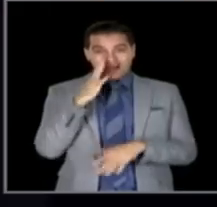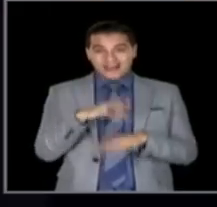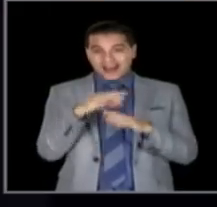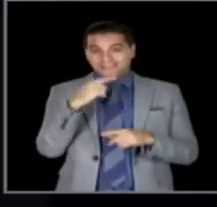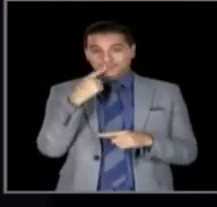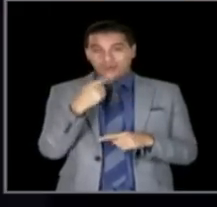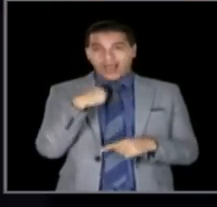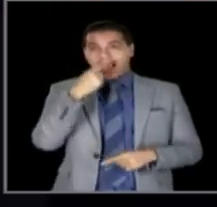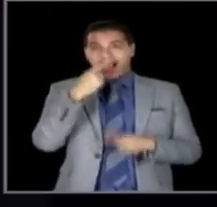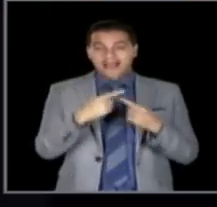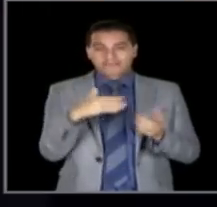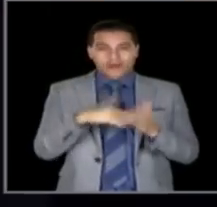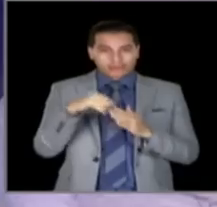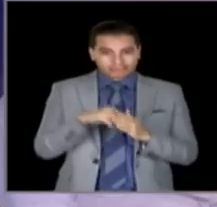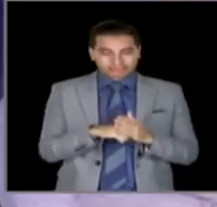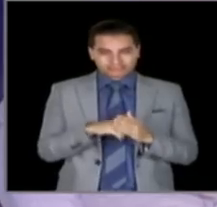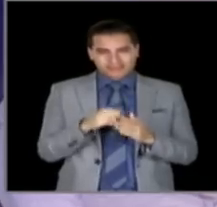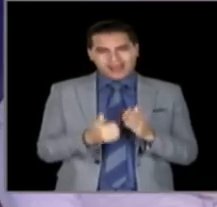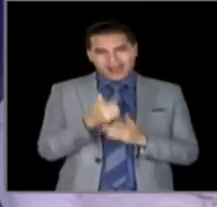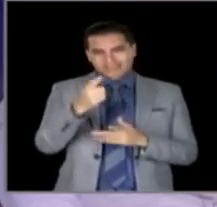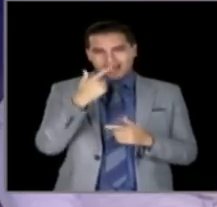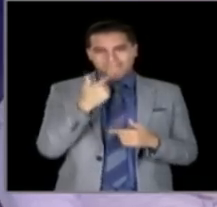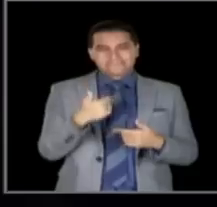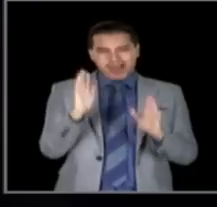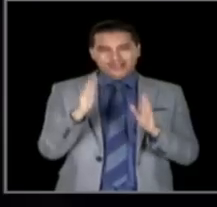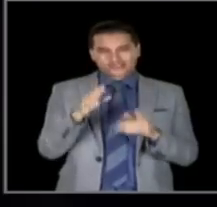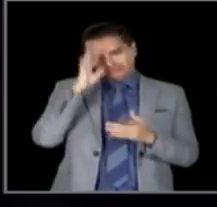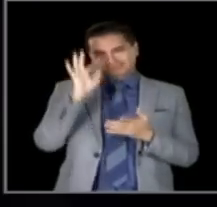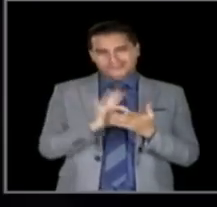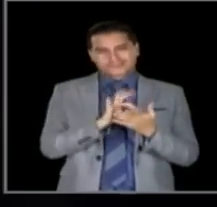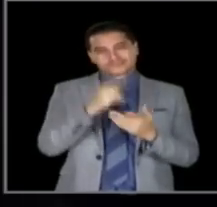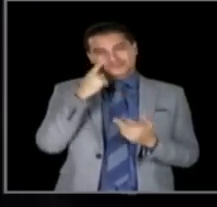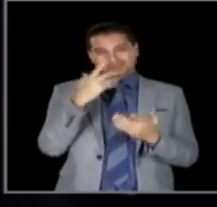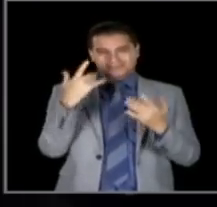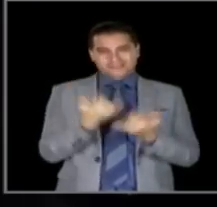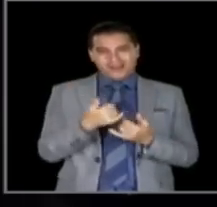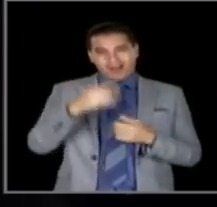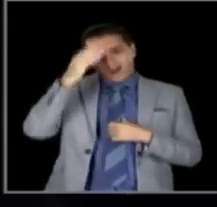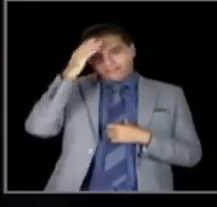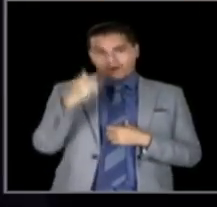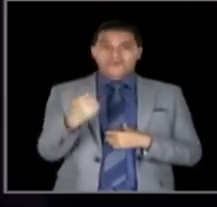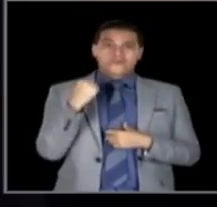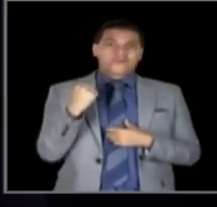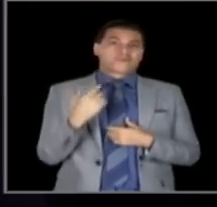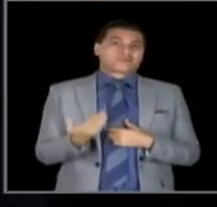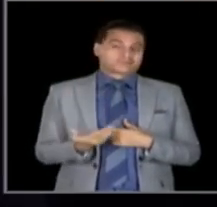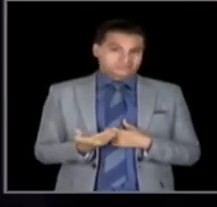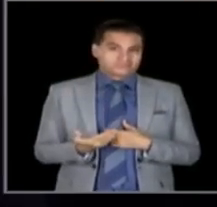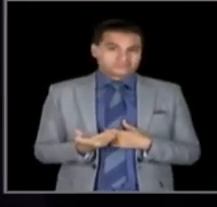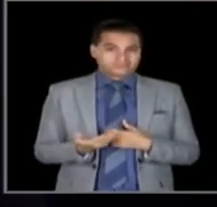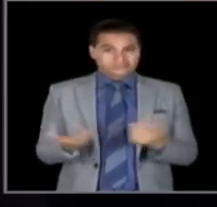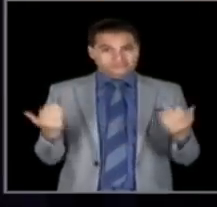وبيكمل. ربنا يستر. فالنبي ما تقول كده عشان خاطري. ان شاء الله. العباقره مالوش كبير، احنا بنحاول نلعب